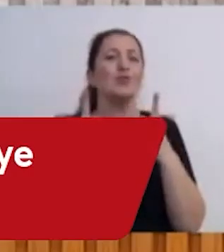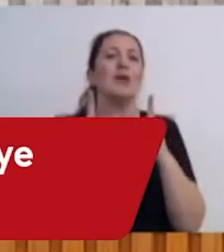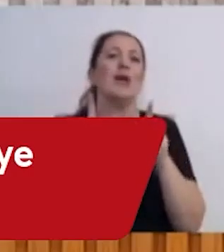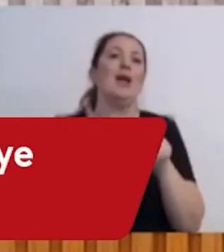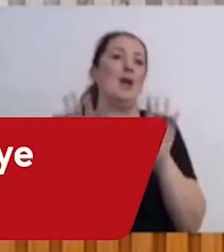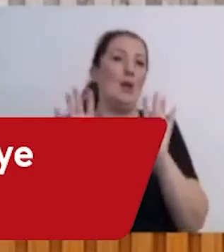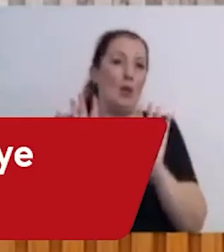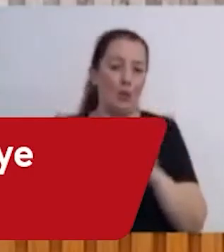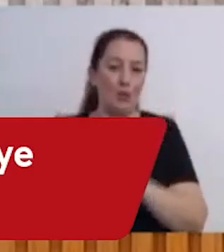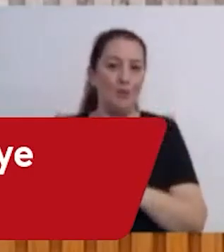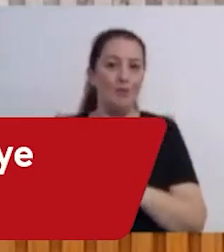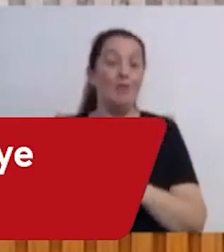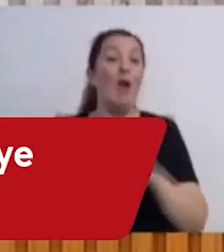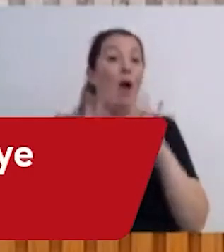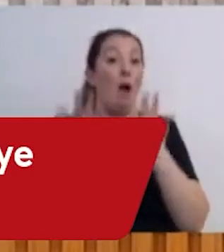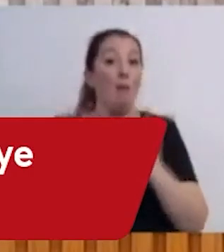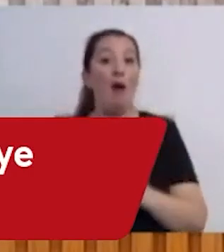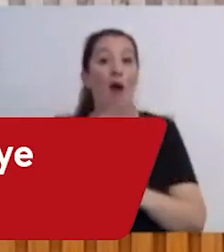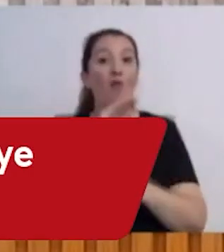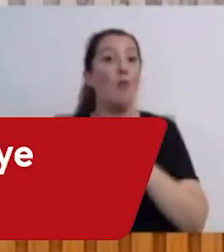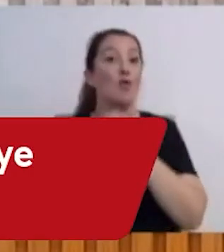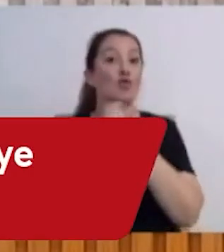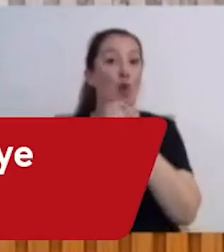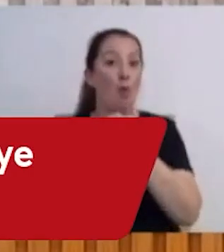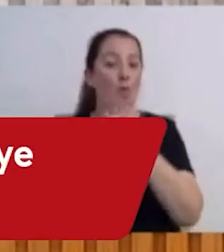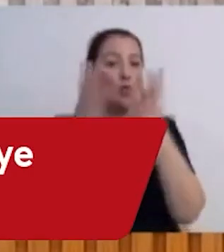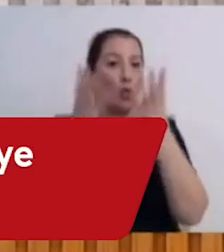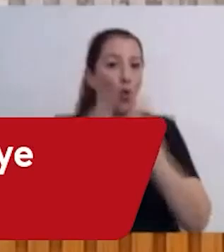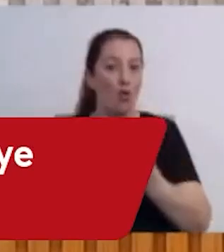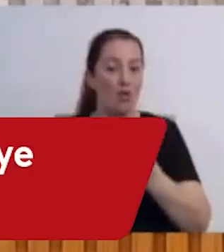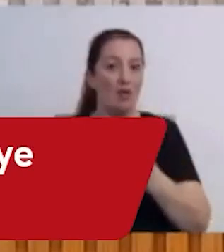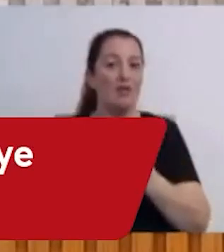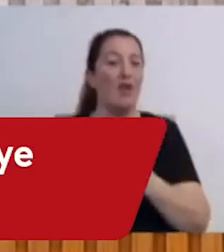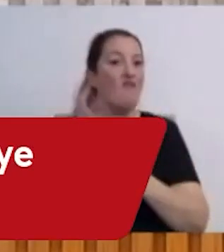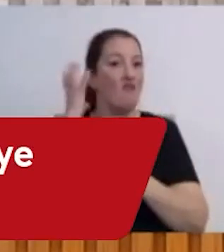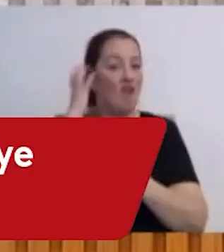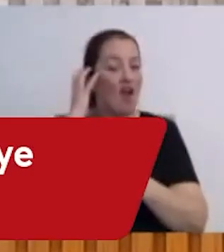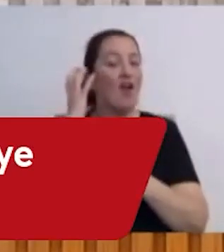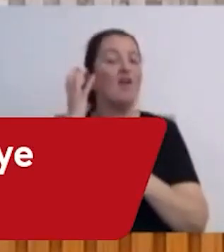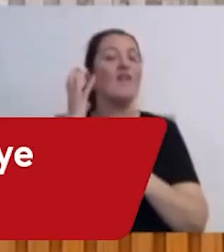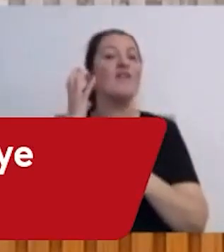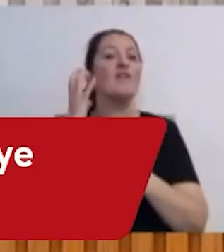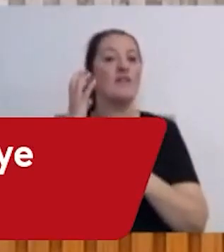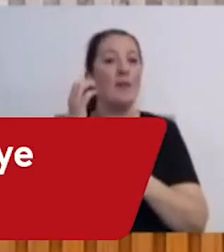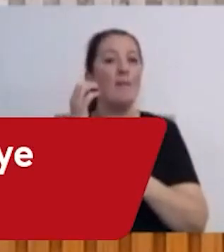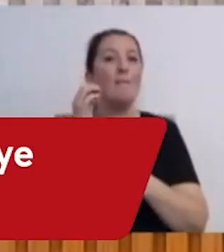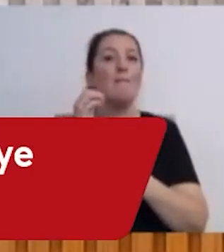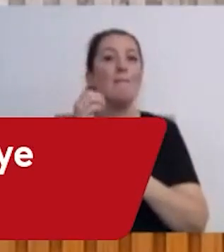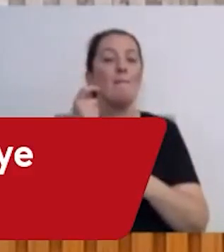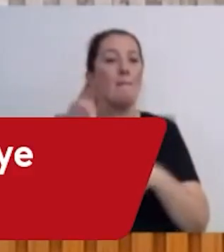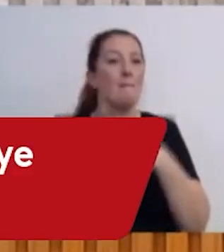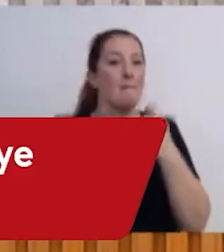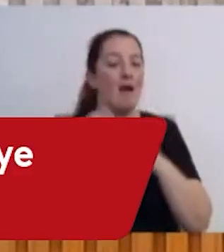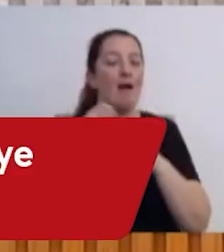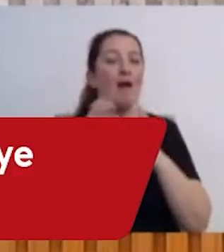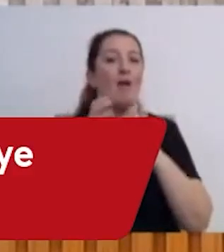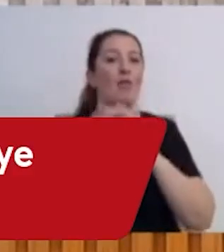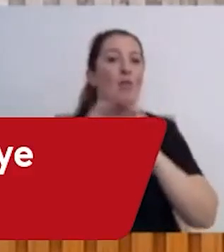uzatmak istemiyorum. Ama Avrupa şampiyonu olan Vakıfbank voleybol takımını tebrik